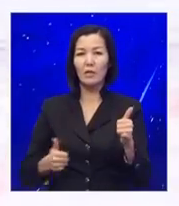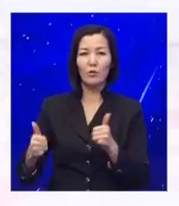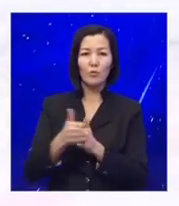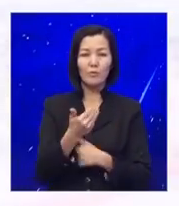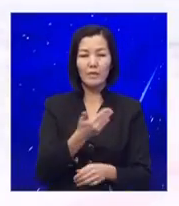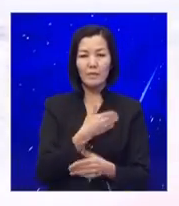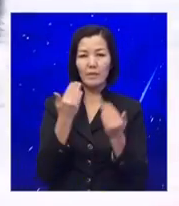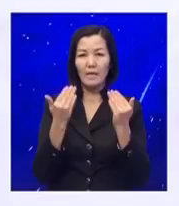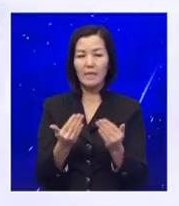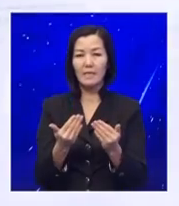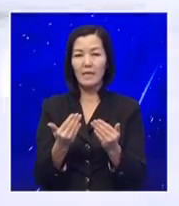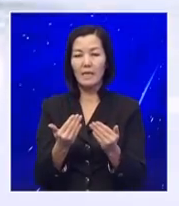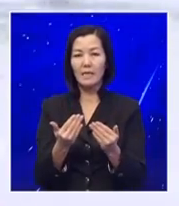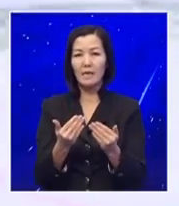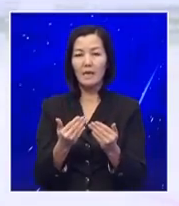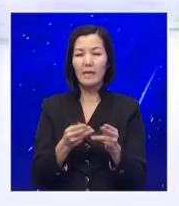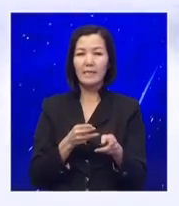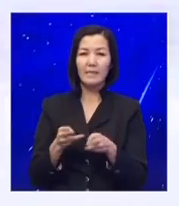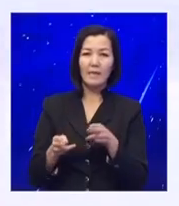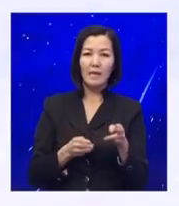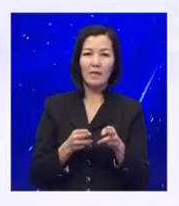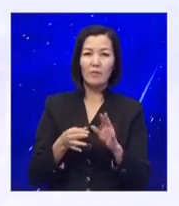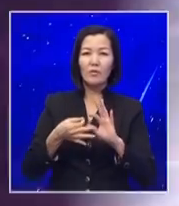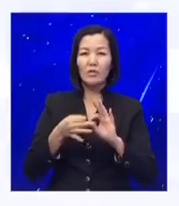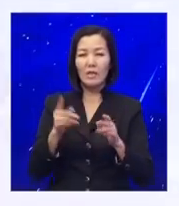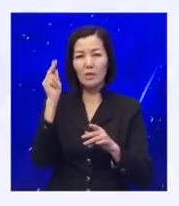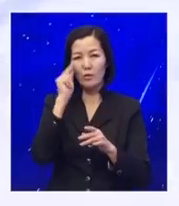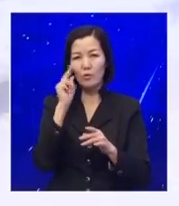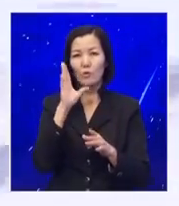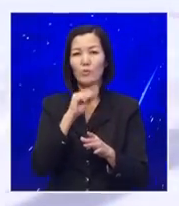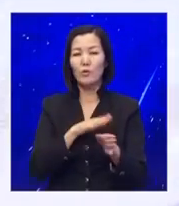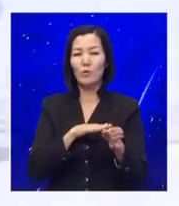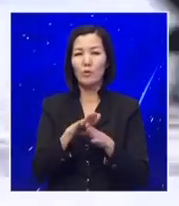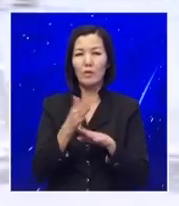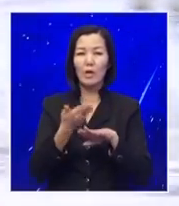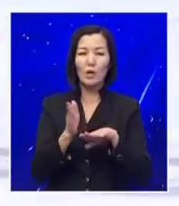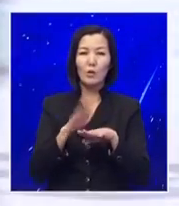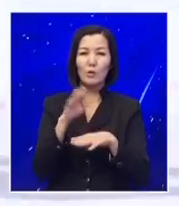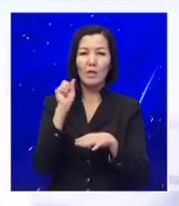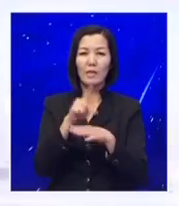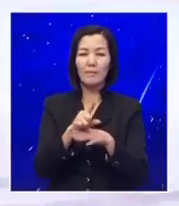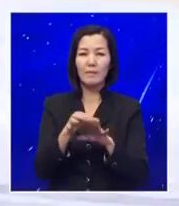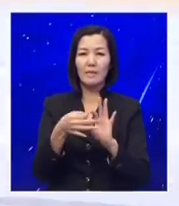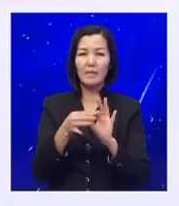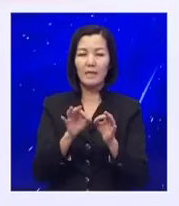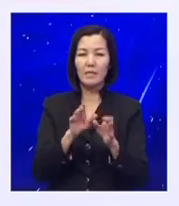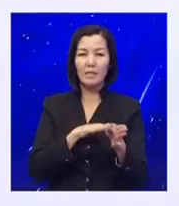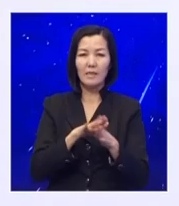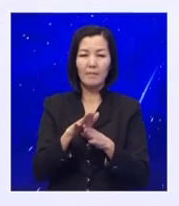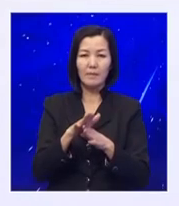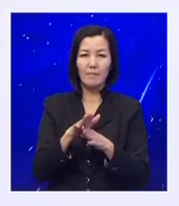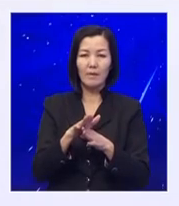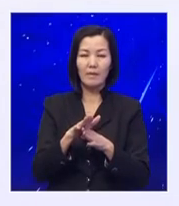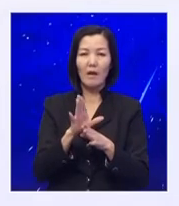дейді. Қазір мәнерлеп сырғанау элементтерін сауатты орындайды, тіпті күрделі жаттығуларды нақышына келтіре жасайды. Волков